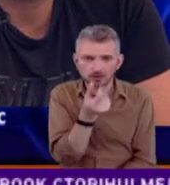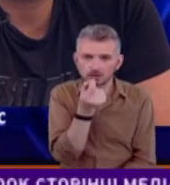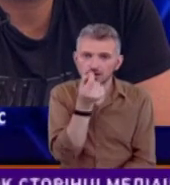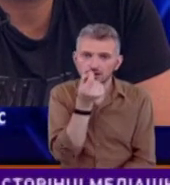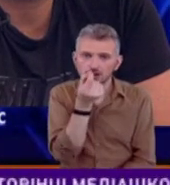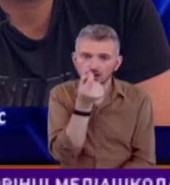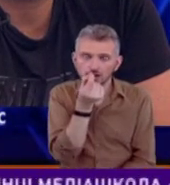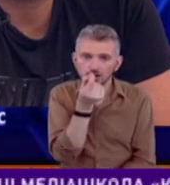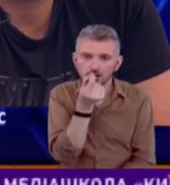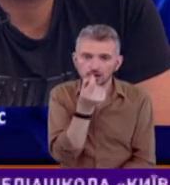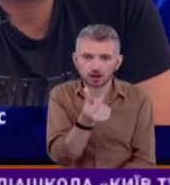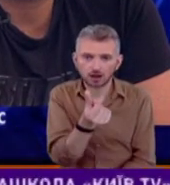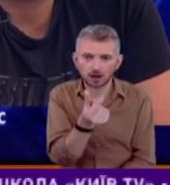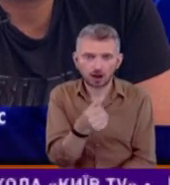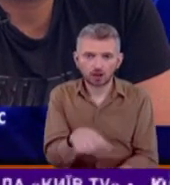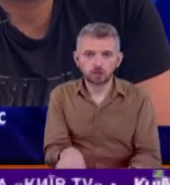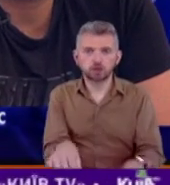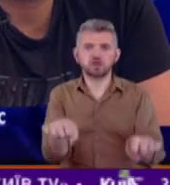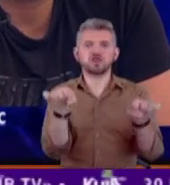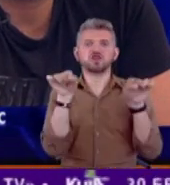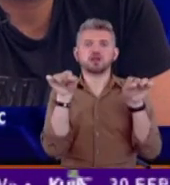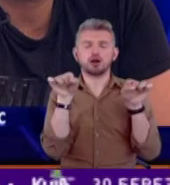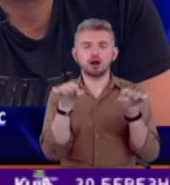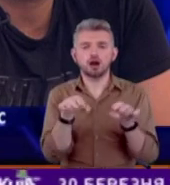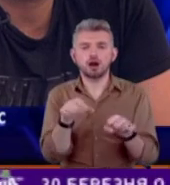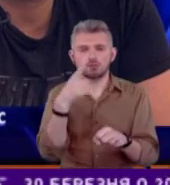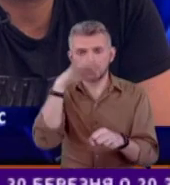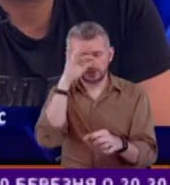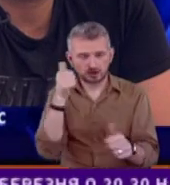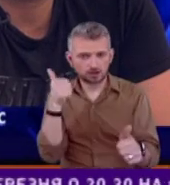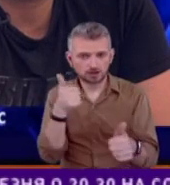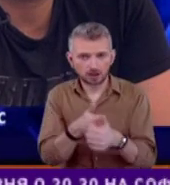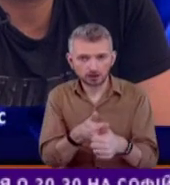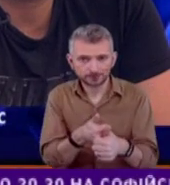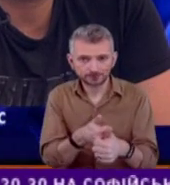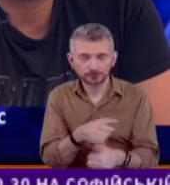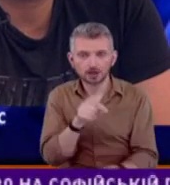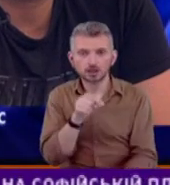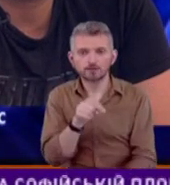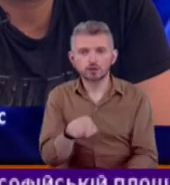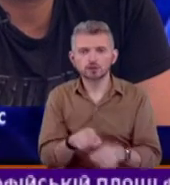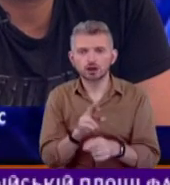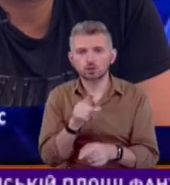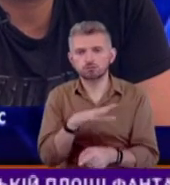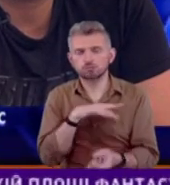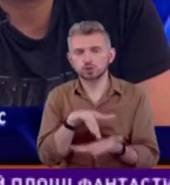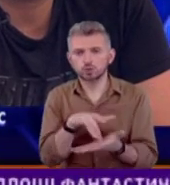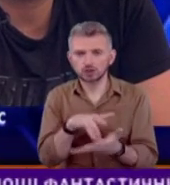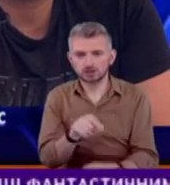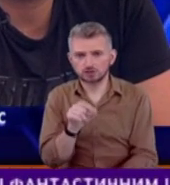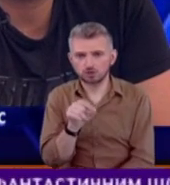незначительно на заднем колесе. Полиция его догнала. Его, так как он был турист,